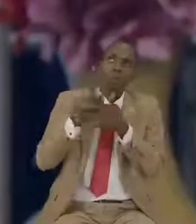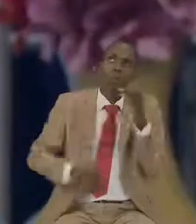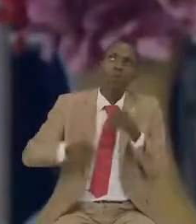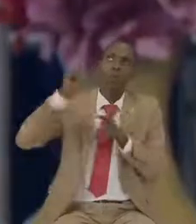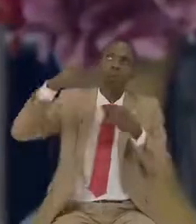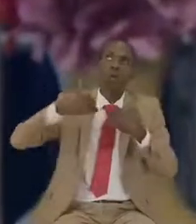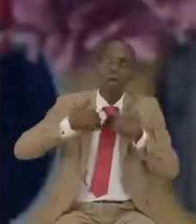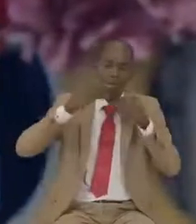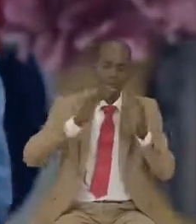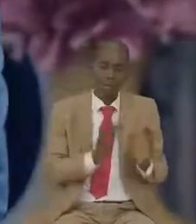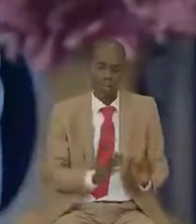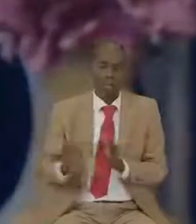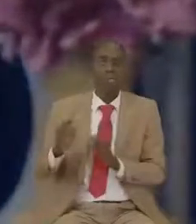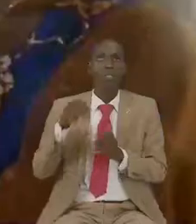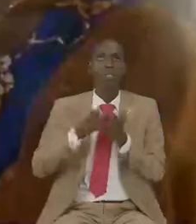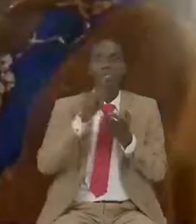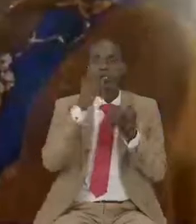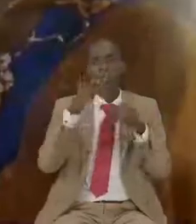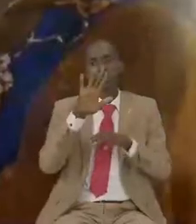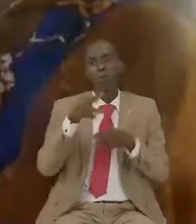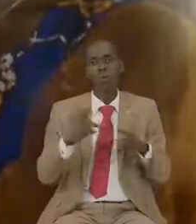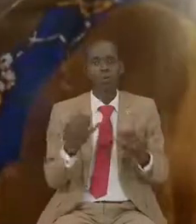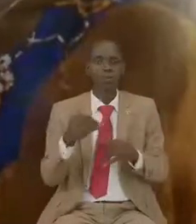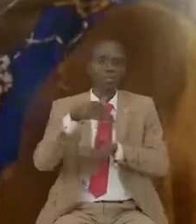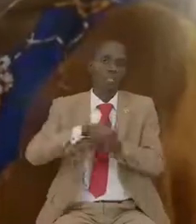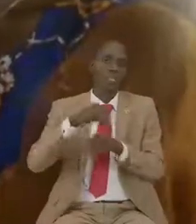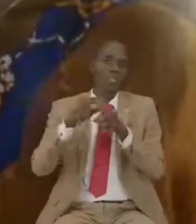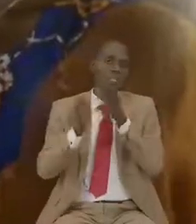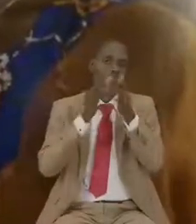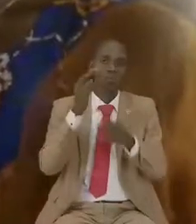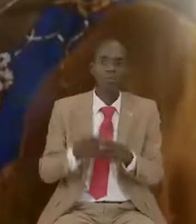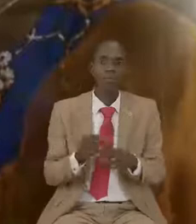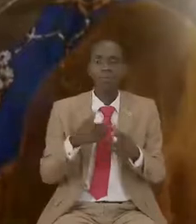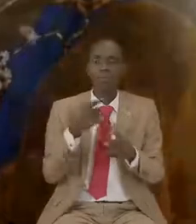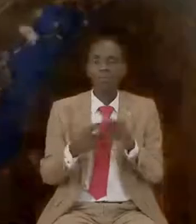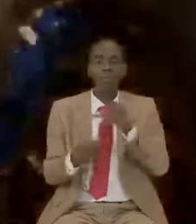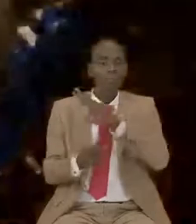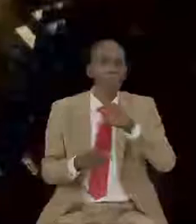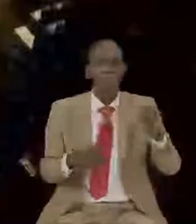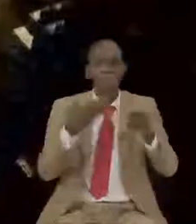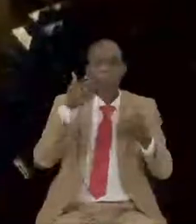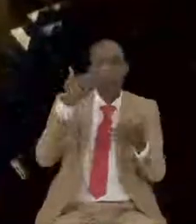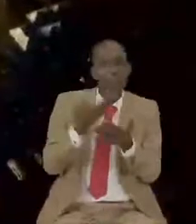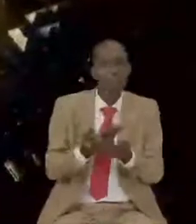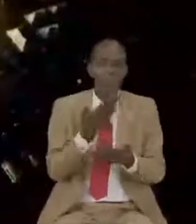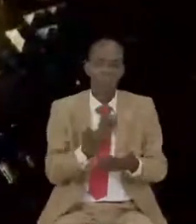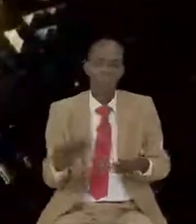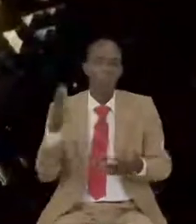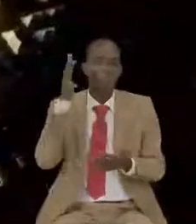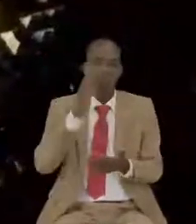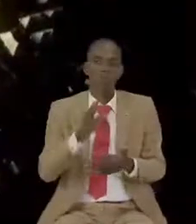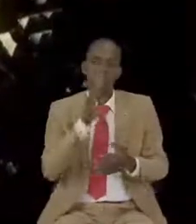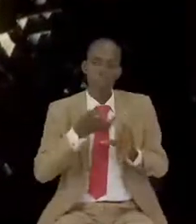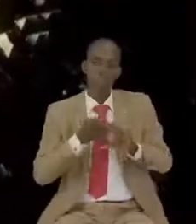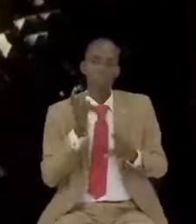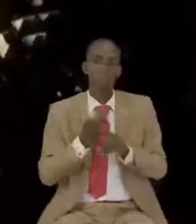avoir ce que tu as prévu, et cela te sera donné ce soir. » Et puis, il